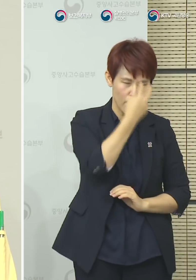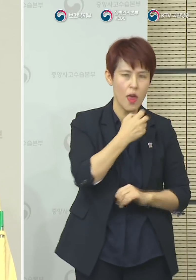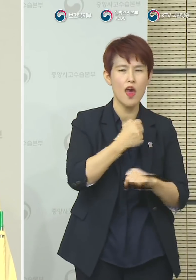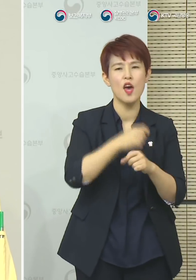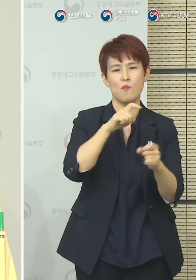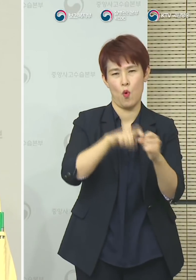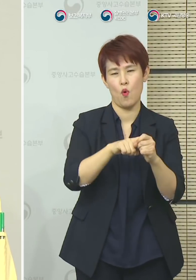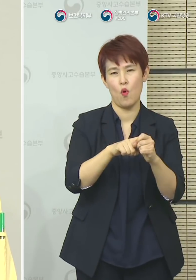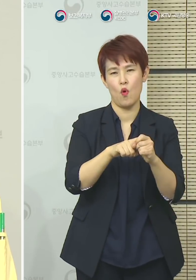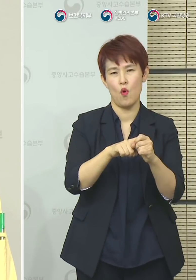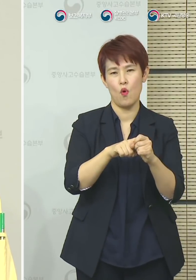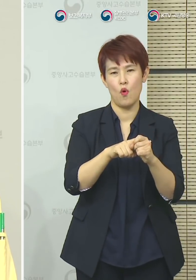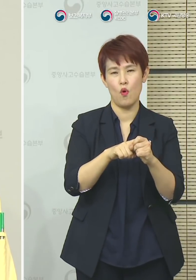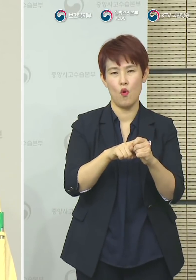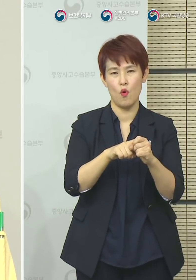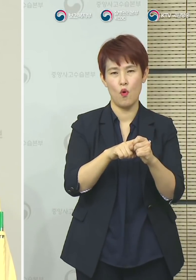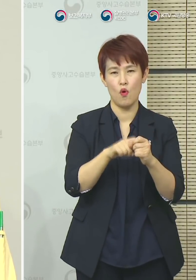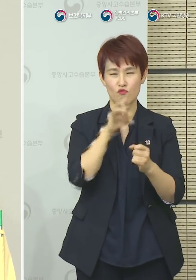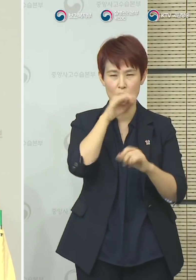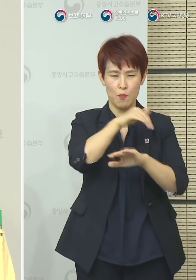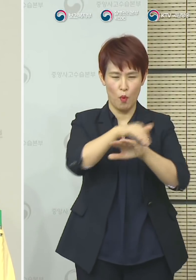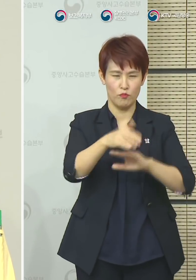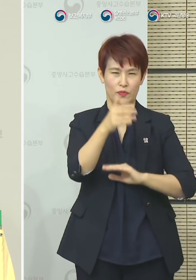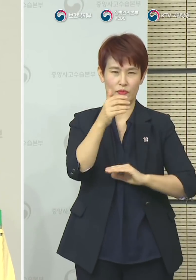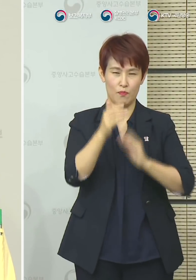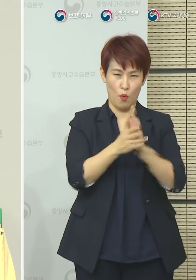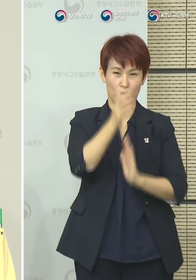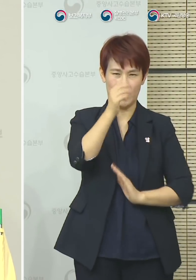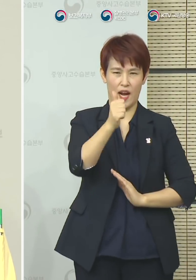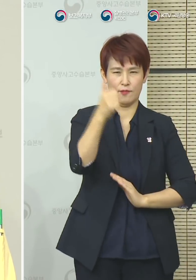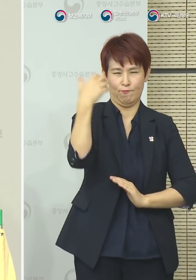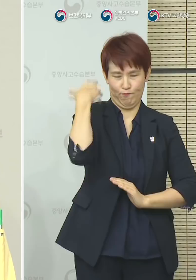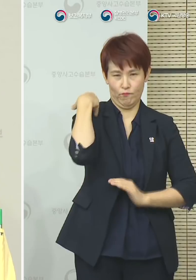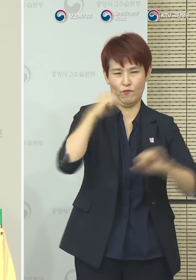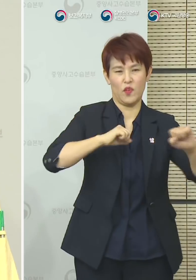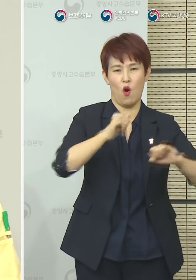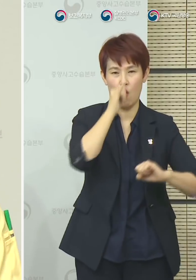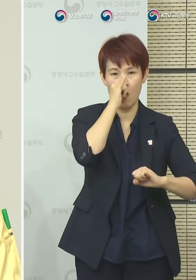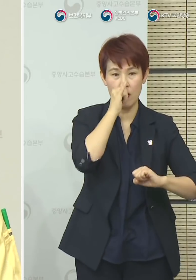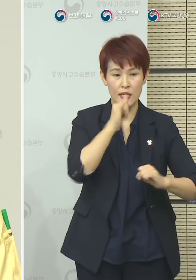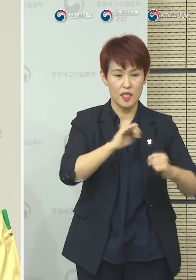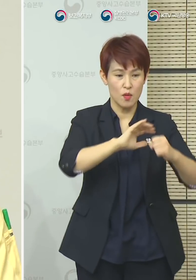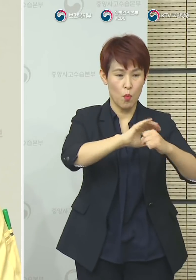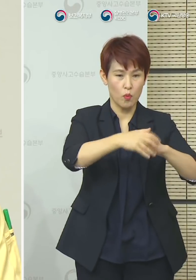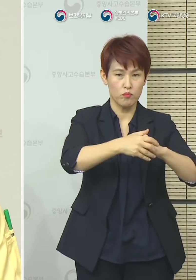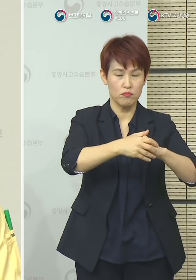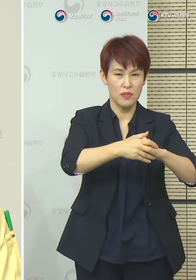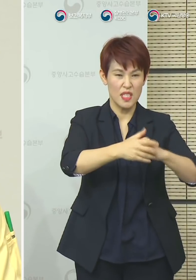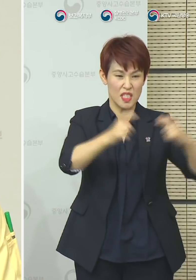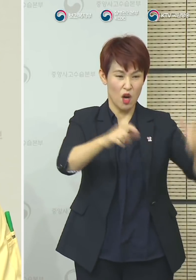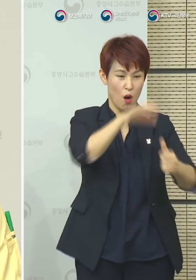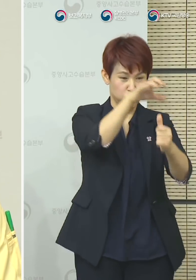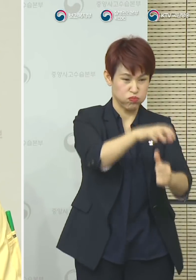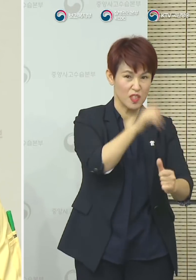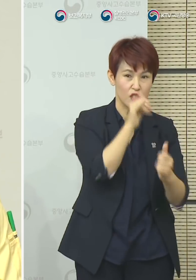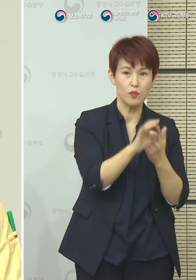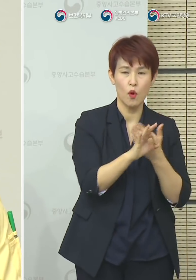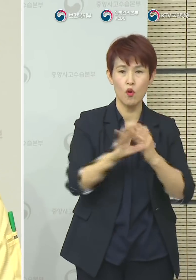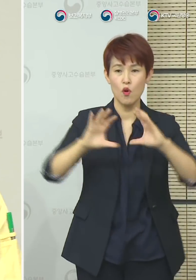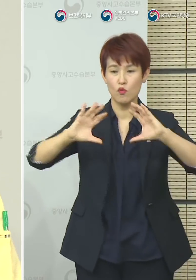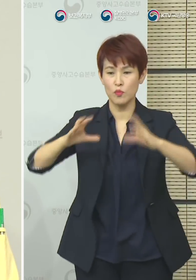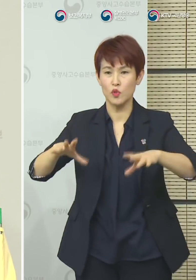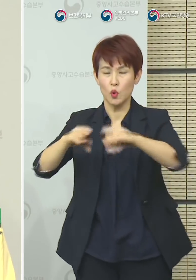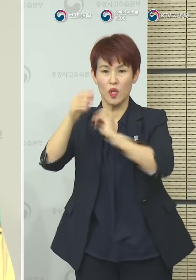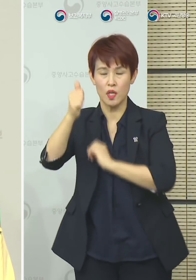위한 중대본부장으로서의 직무를 수행하시게 됩니다. 만약에 지역적인 봉쇄가 있는 상황이라면